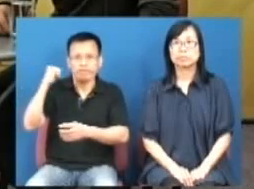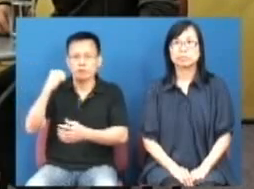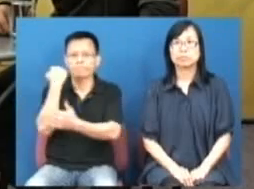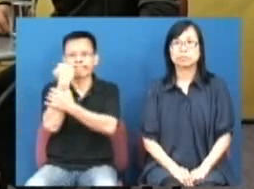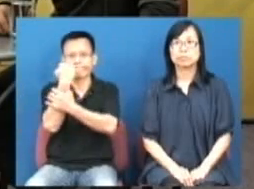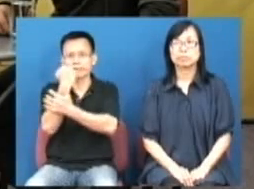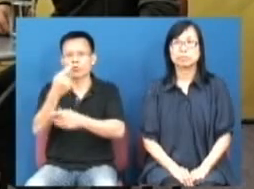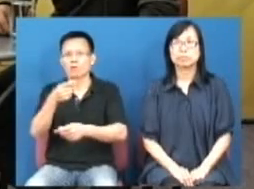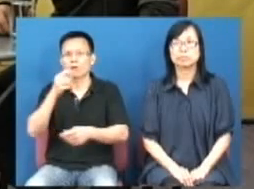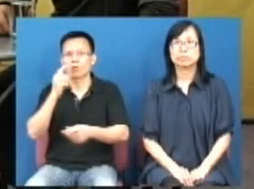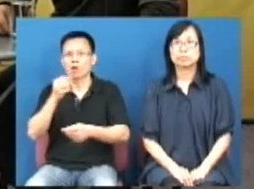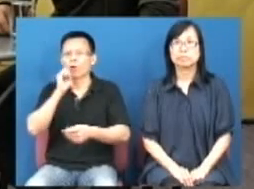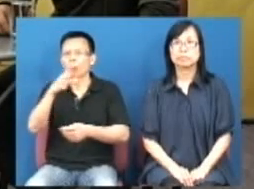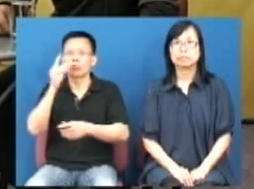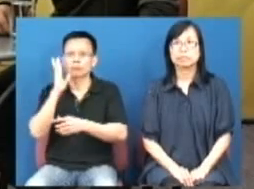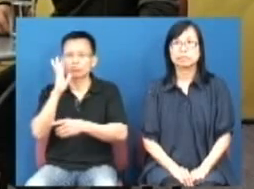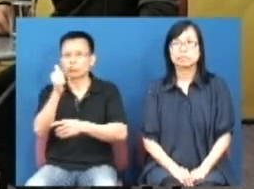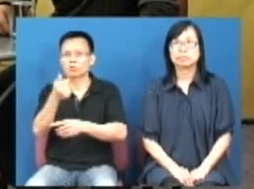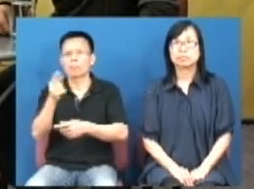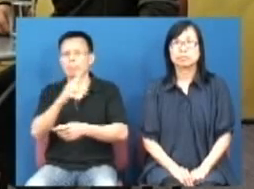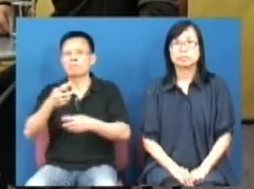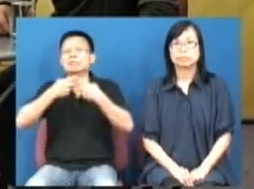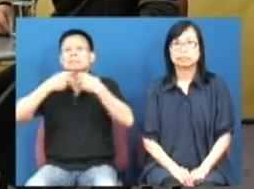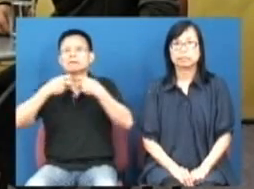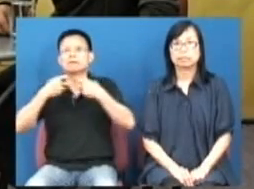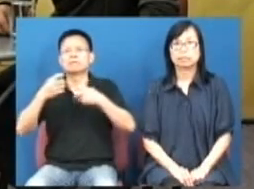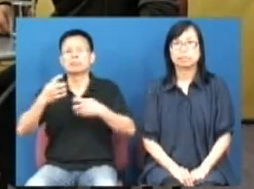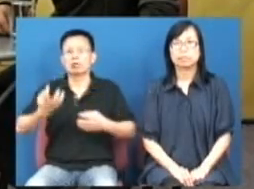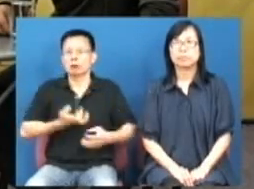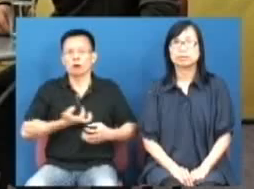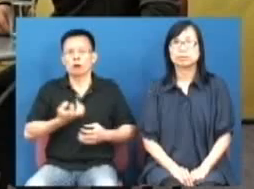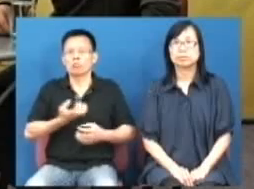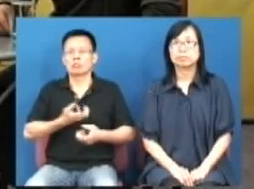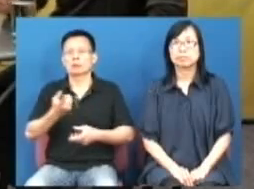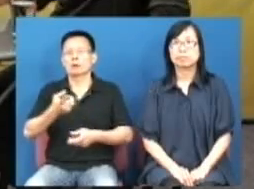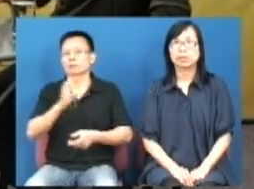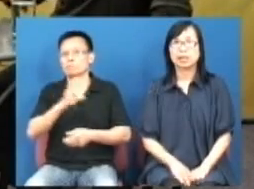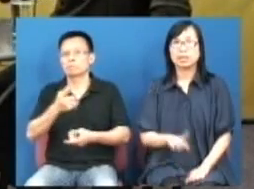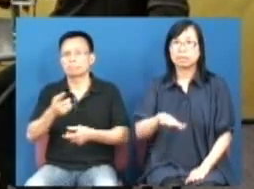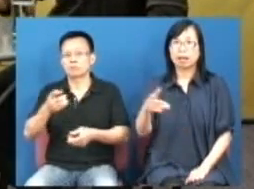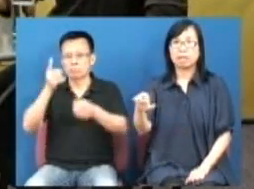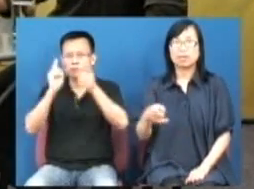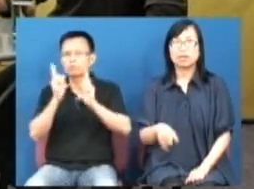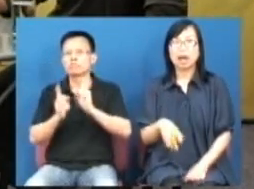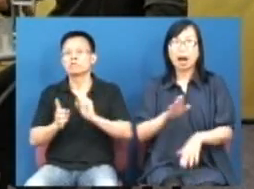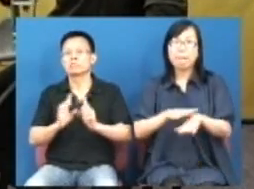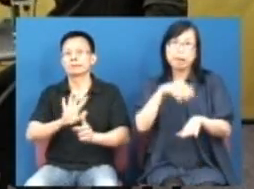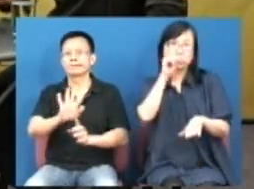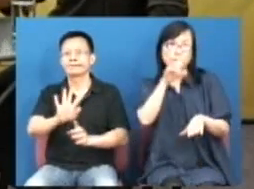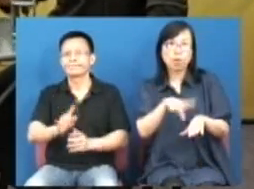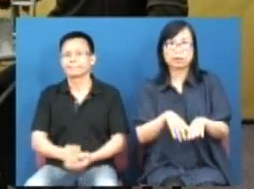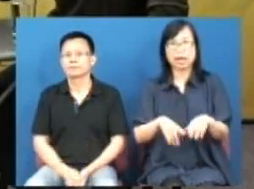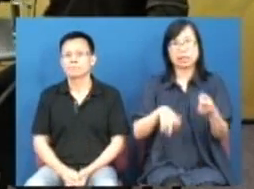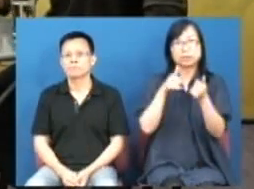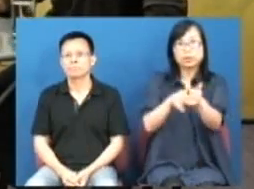人，我哋唔係話。靠惡啊！靠大聲啊！靠多地盤啊！唔係咁嘅意思嘅，真係。 嗱，但係你又嗱頭先都講過啦，如果依條